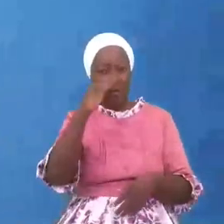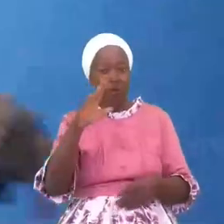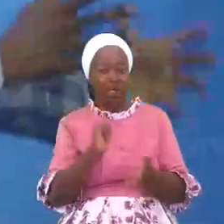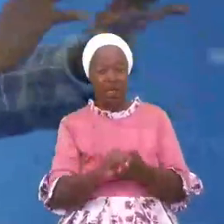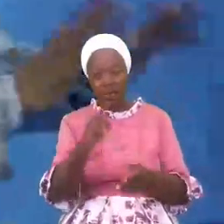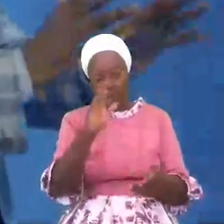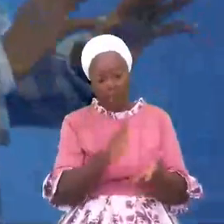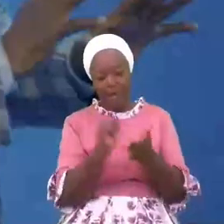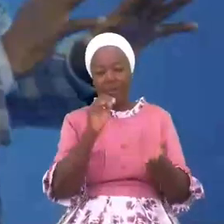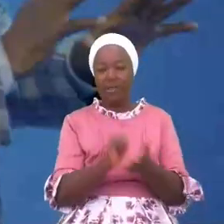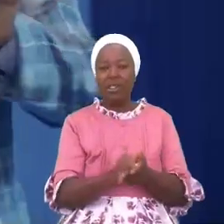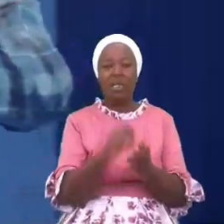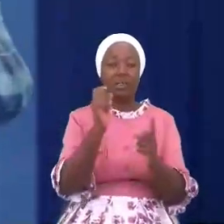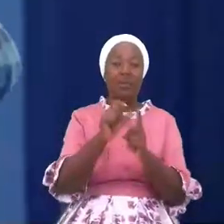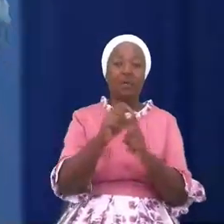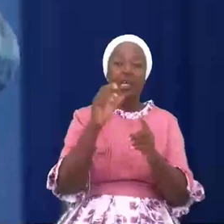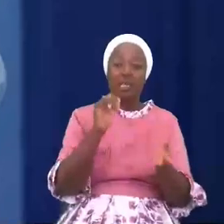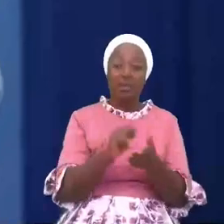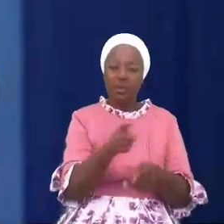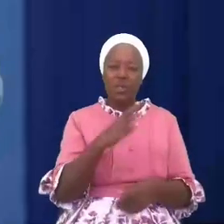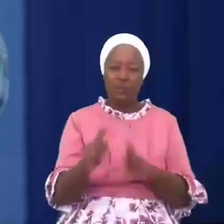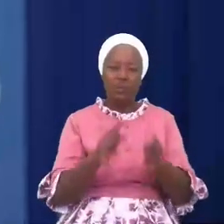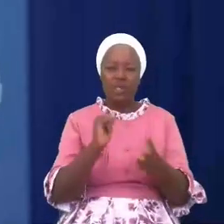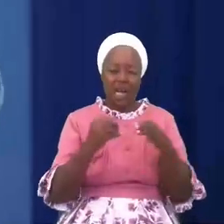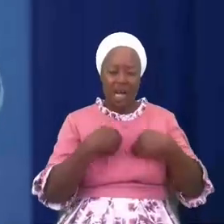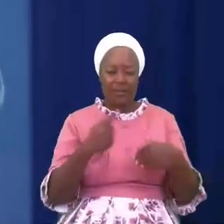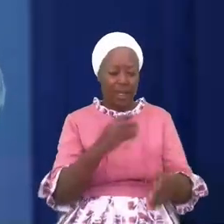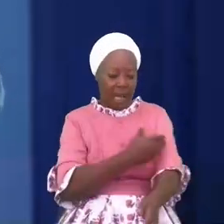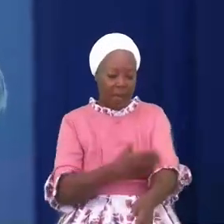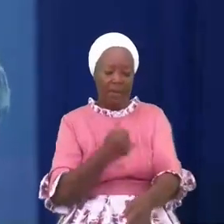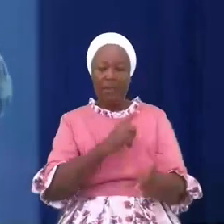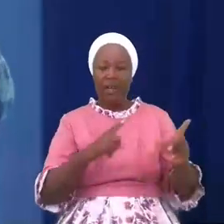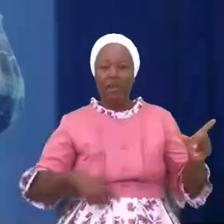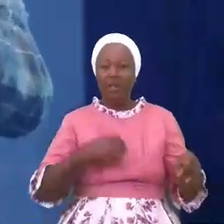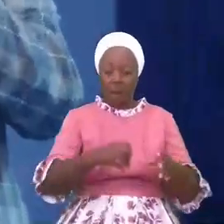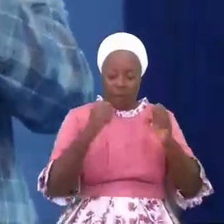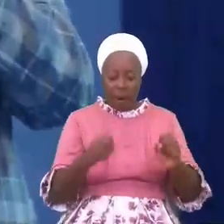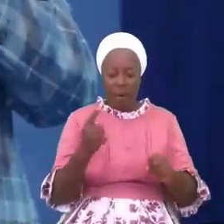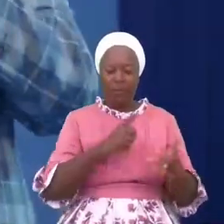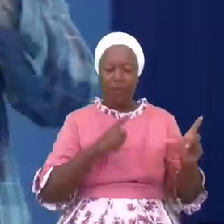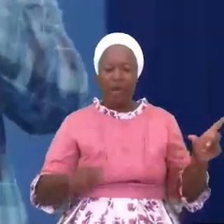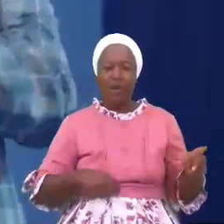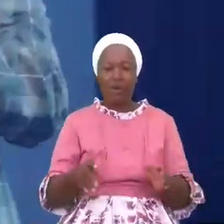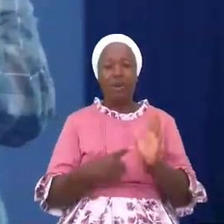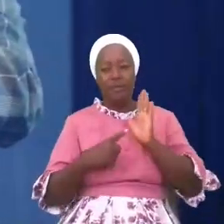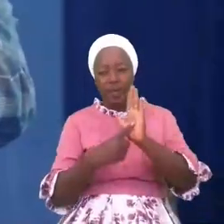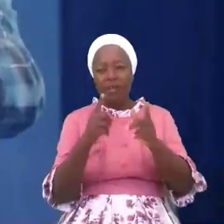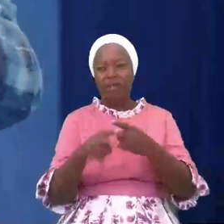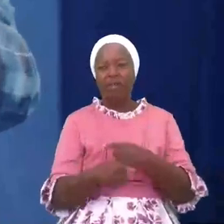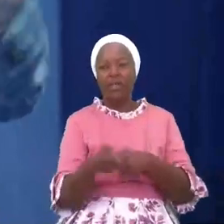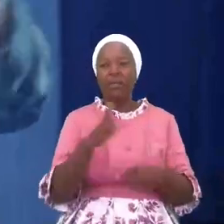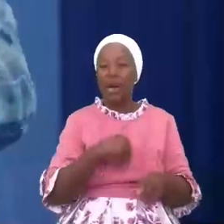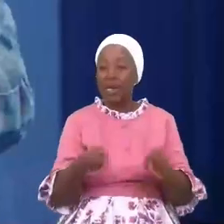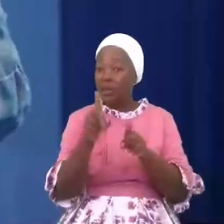au rapport. Ce sont ceux-là qui voient le bras de Dieu, la puissance de Dieu révélée à eux. Et comme